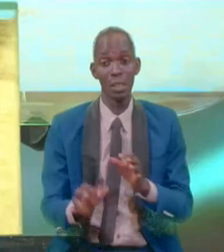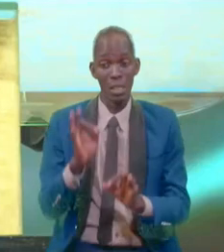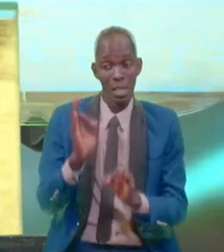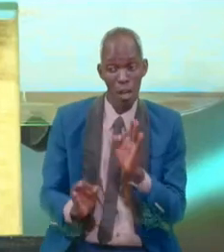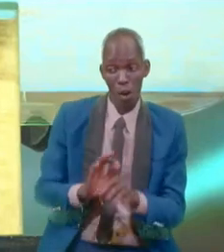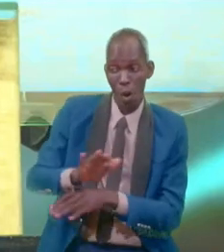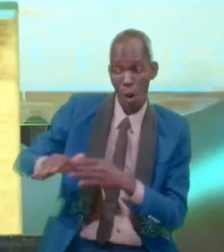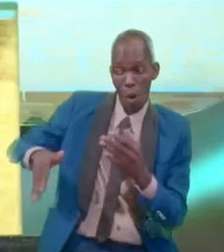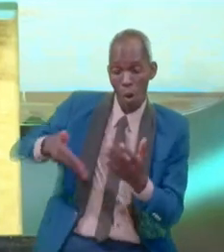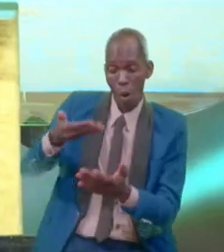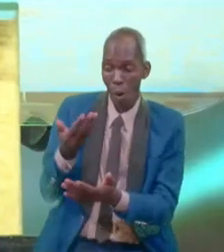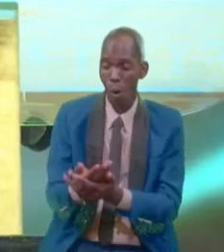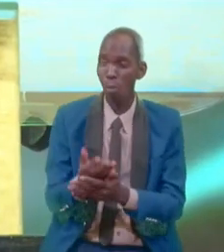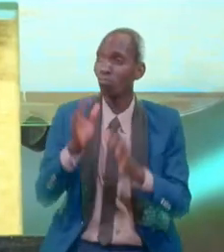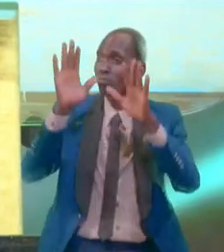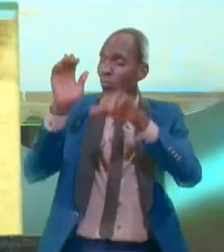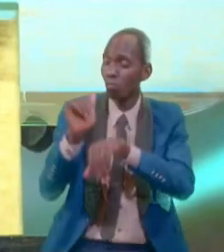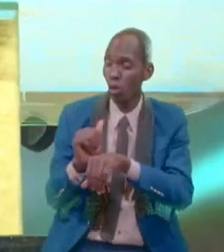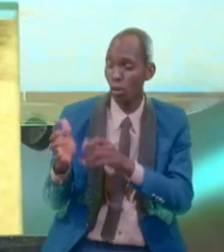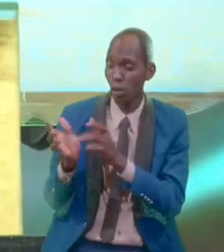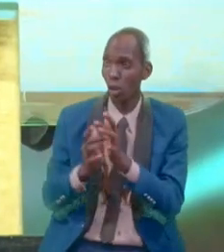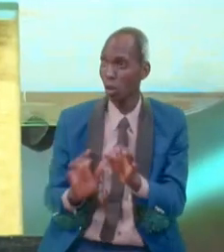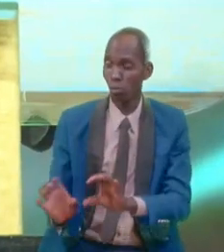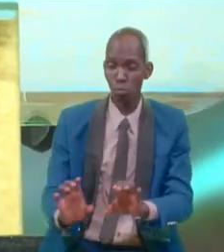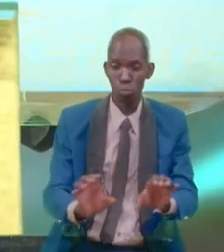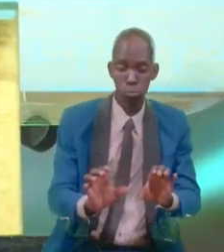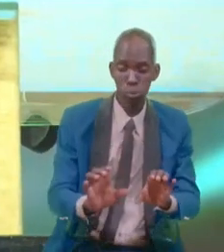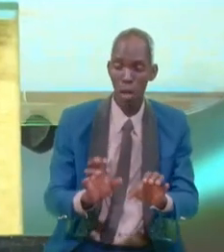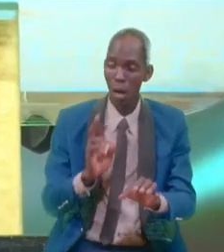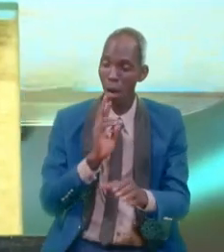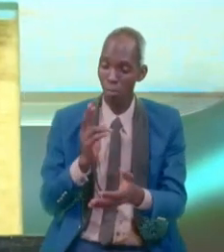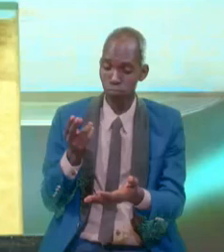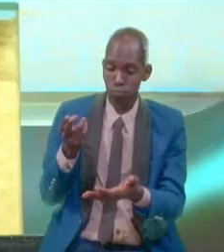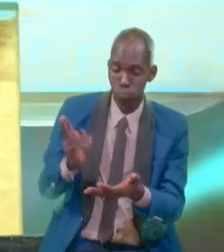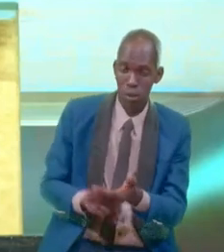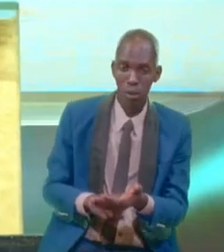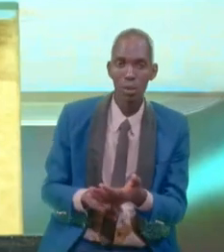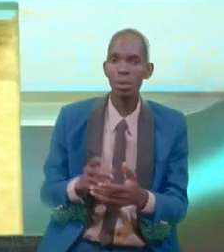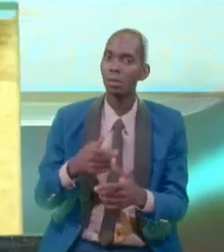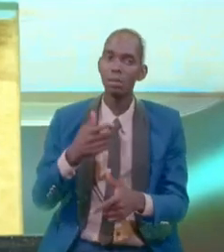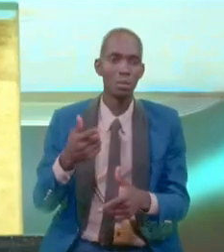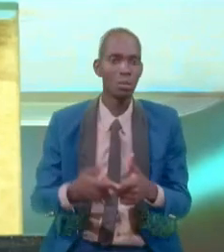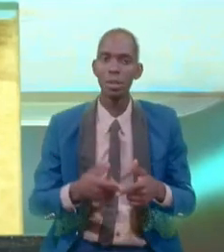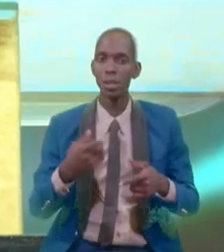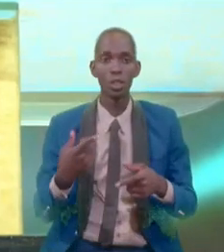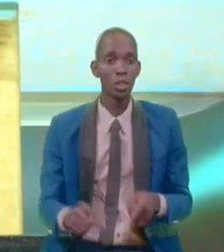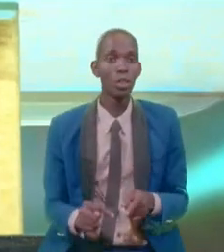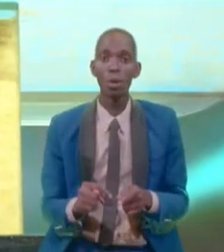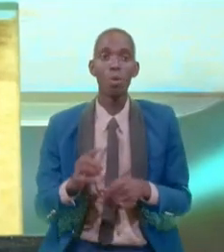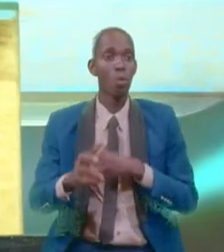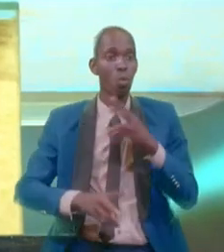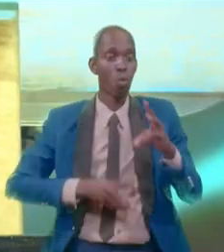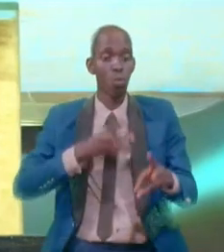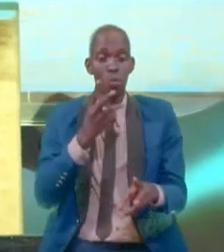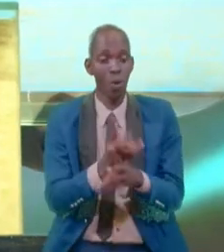en détail, je ne pense pas que le monde même puisse contenir